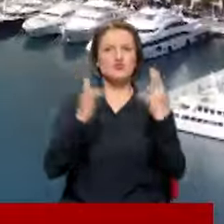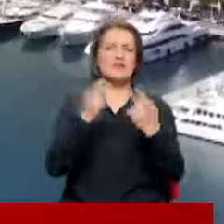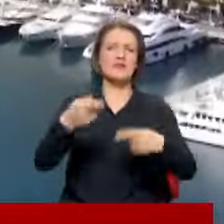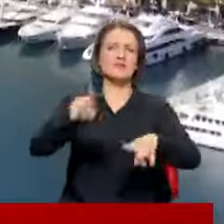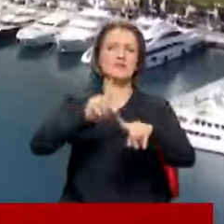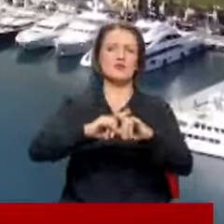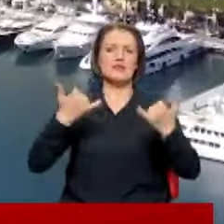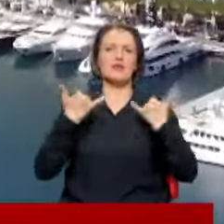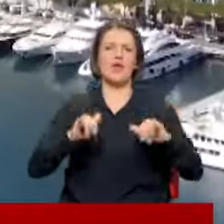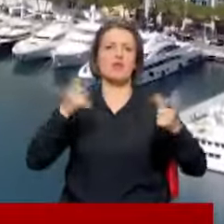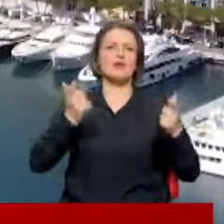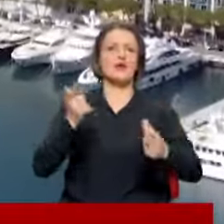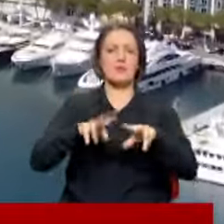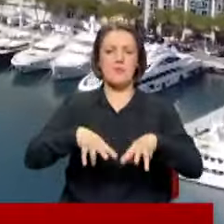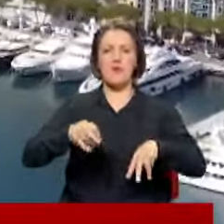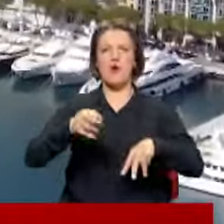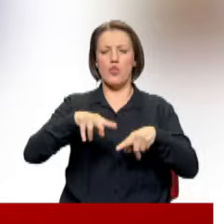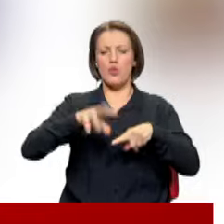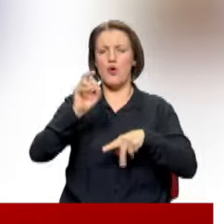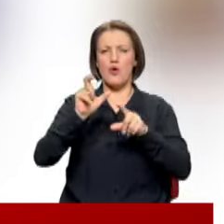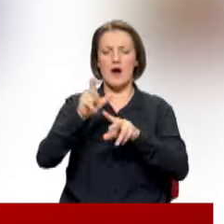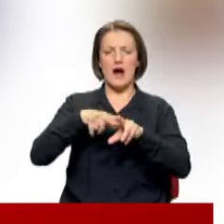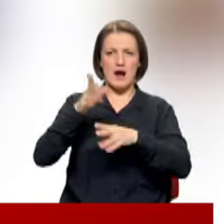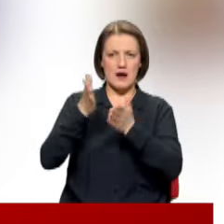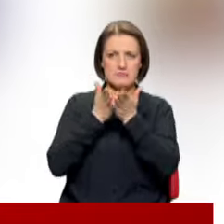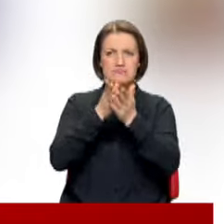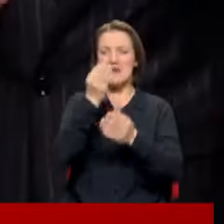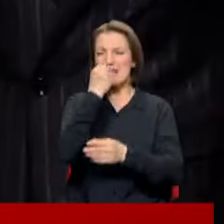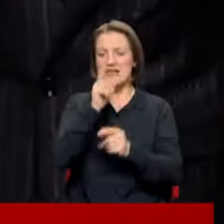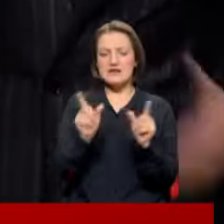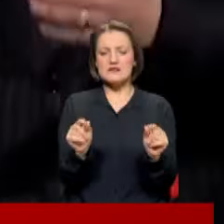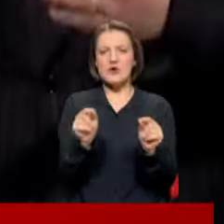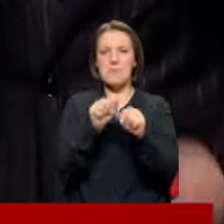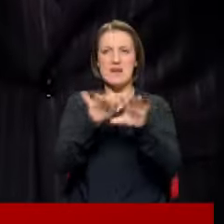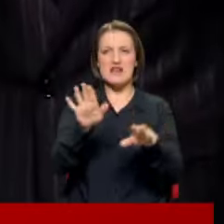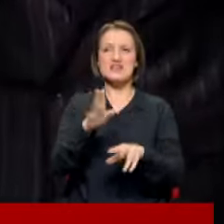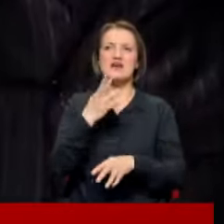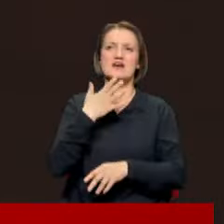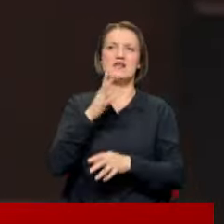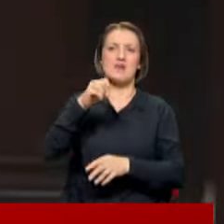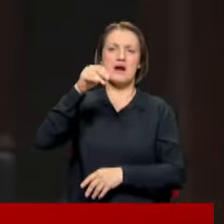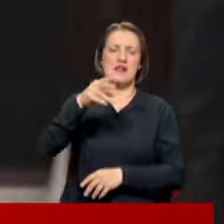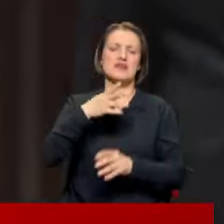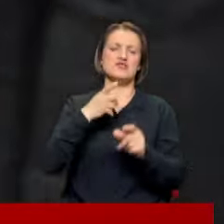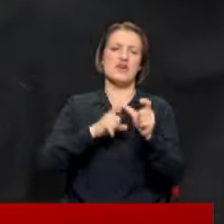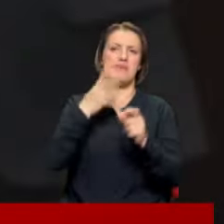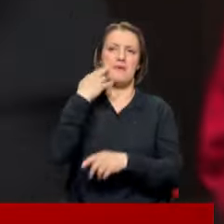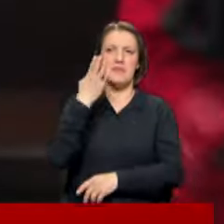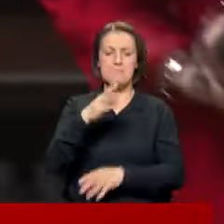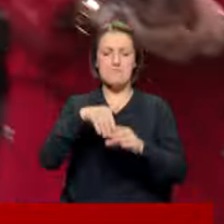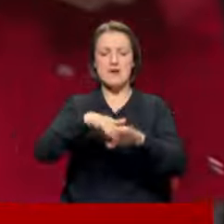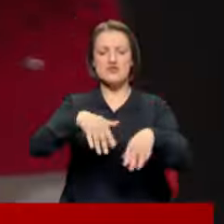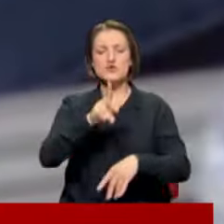en lüks tatil yerlerinden Monaco Yat Kulübü'nde yediği ıstakozu paylaşan AK Partili Şebnem Bursalı, mecliste susmuş